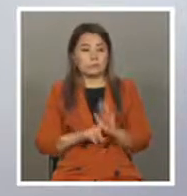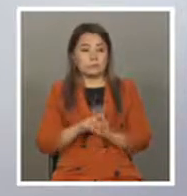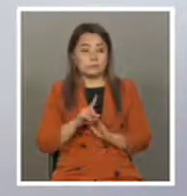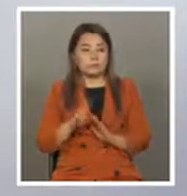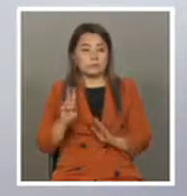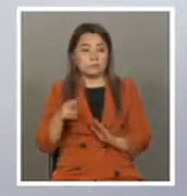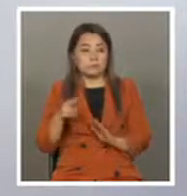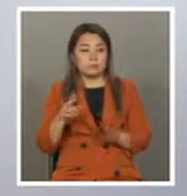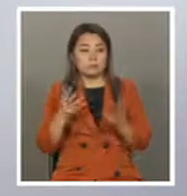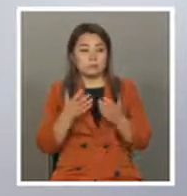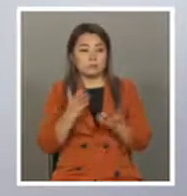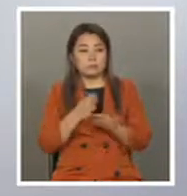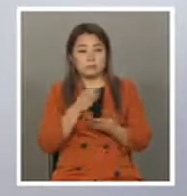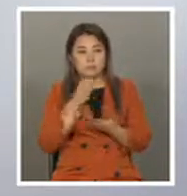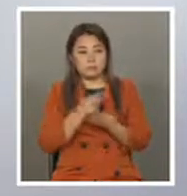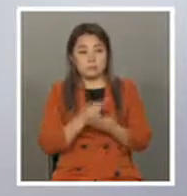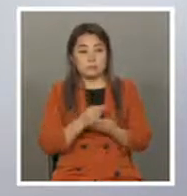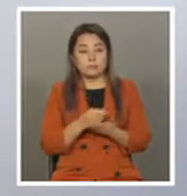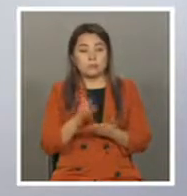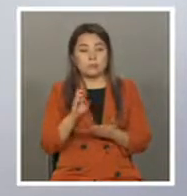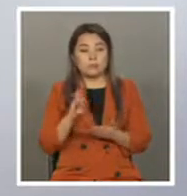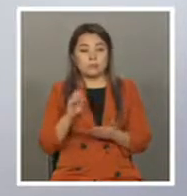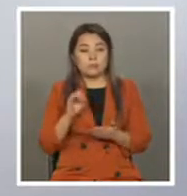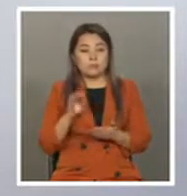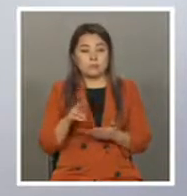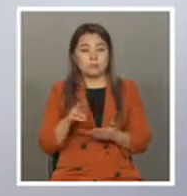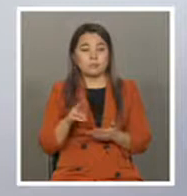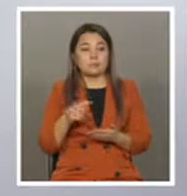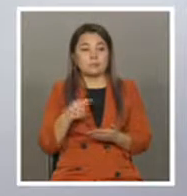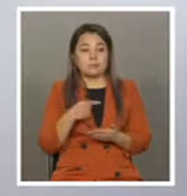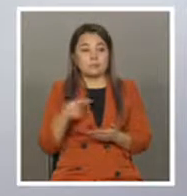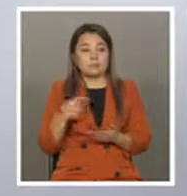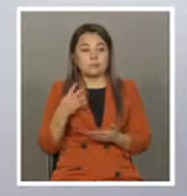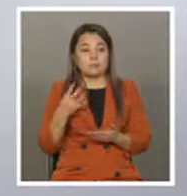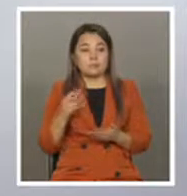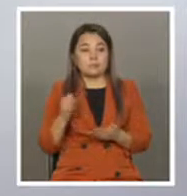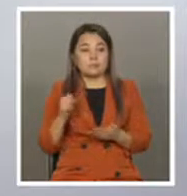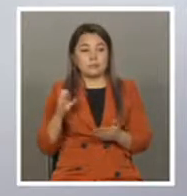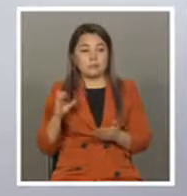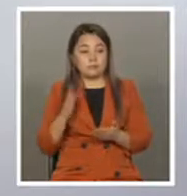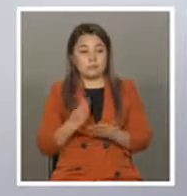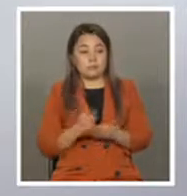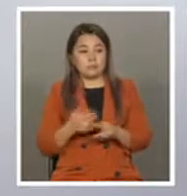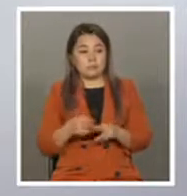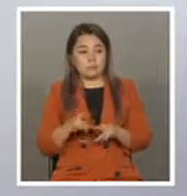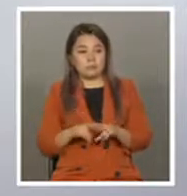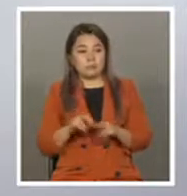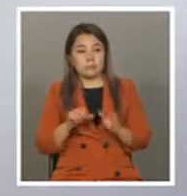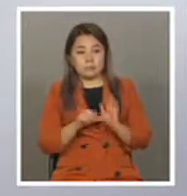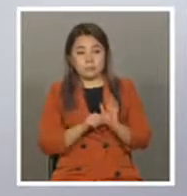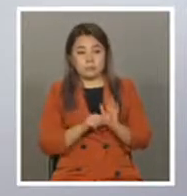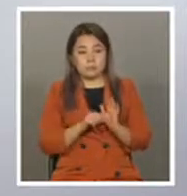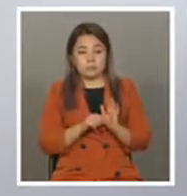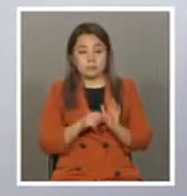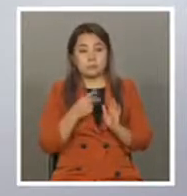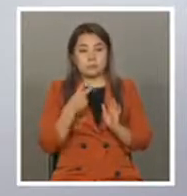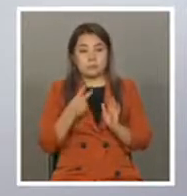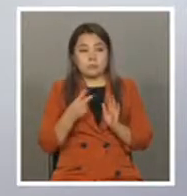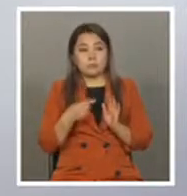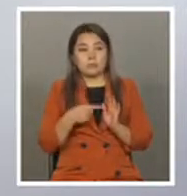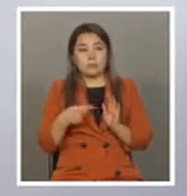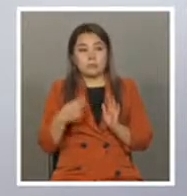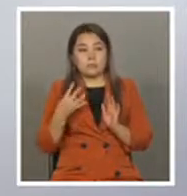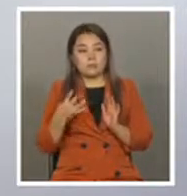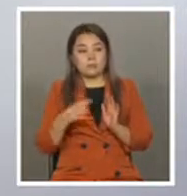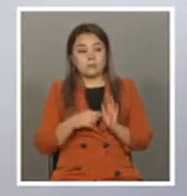дискриминант есептейікші. Дискриминант b квадрат азайтылған 4ac. Яғни b бізде 6-ға тең, 6-ның квадрат азайтылған 4